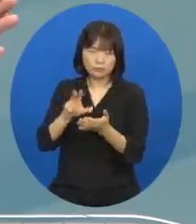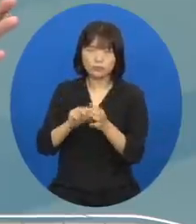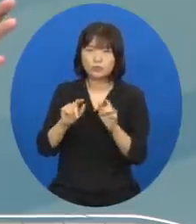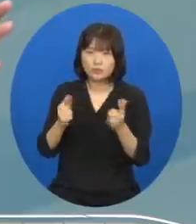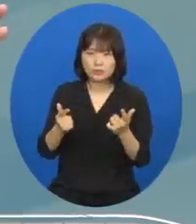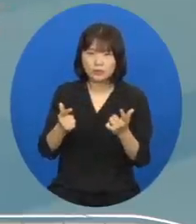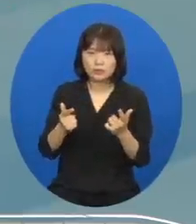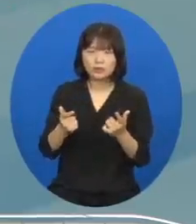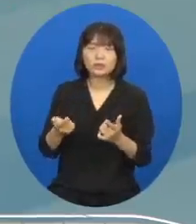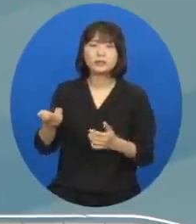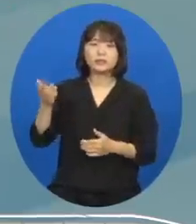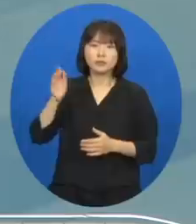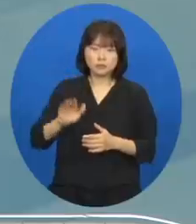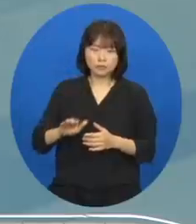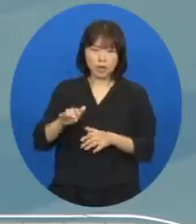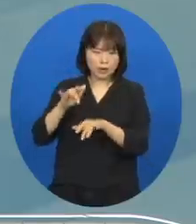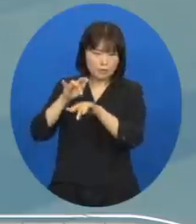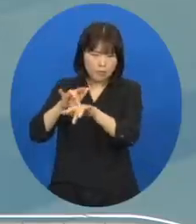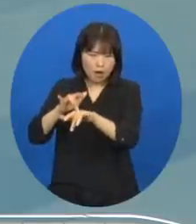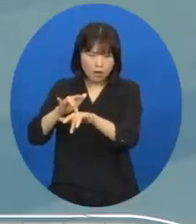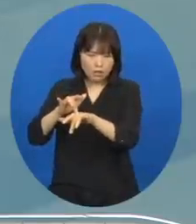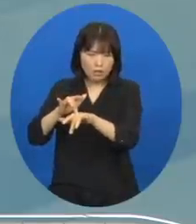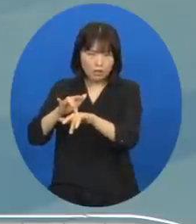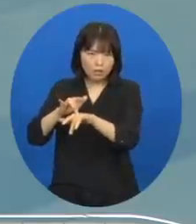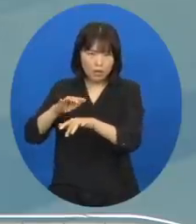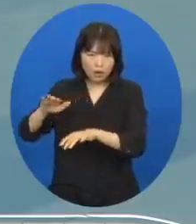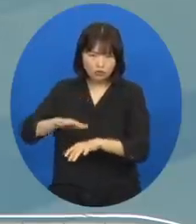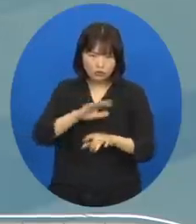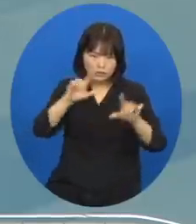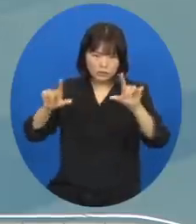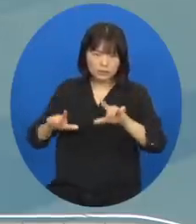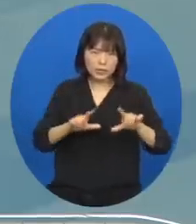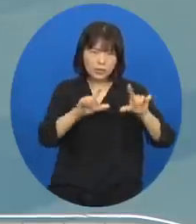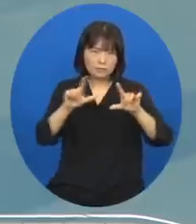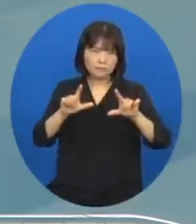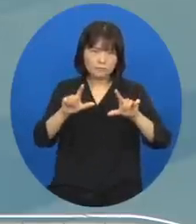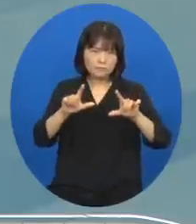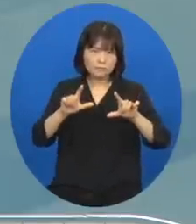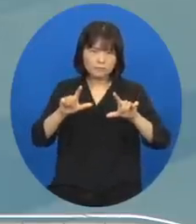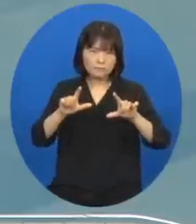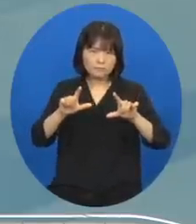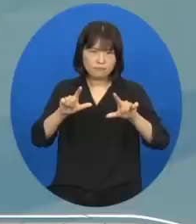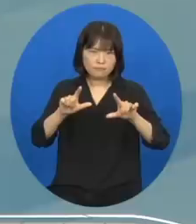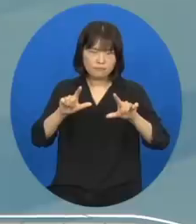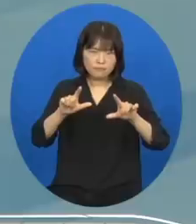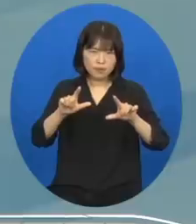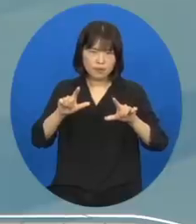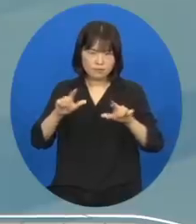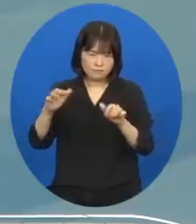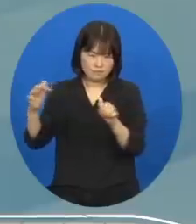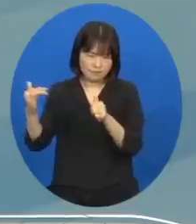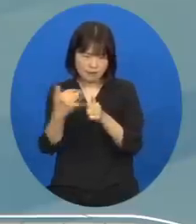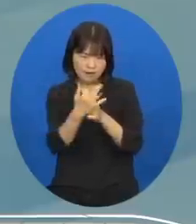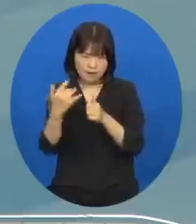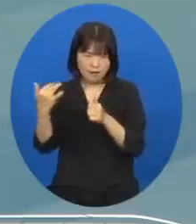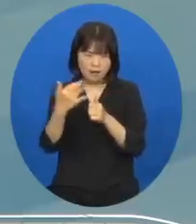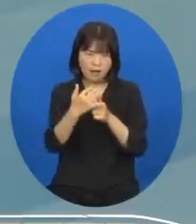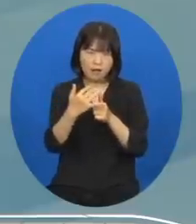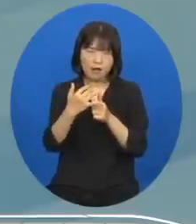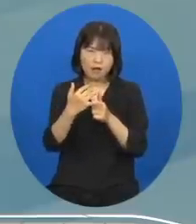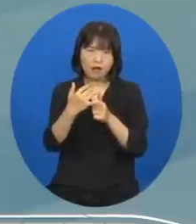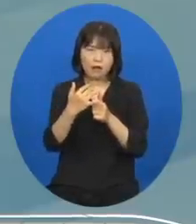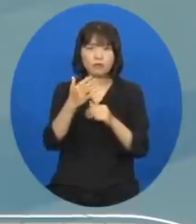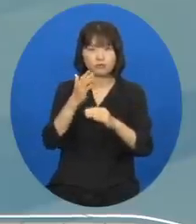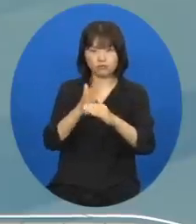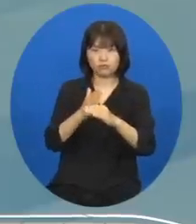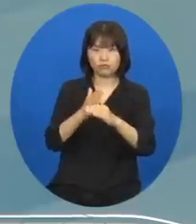우리에게는 마귀가 무섭도록 우리 삶을 망가뜨리고 파멸로 이끌려고 역사하고 있는 가운데